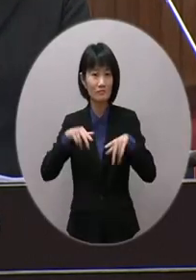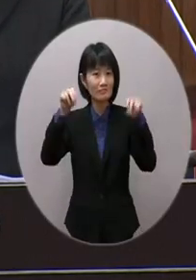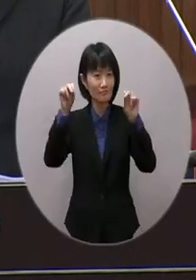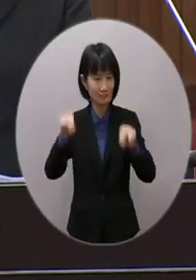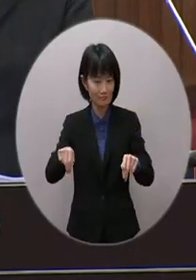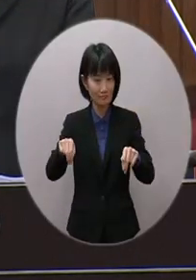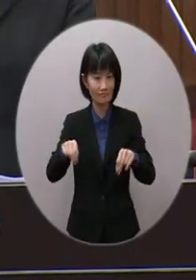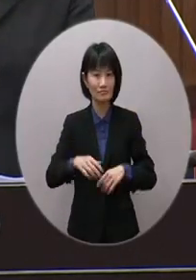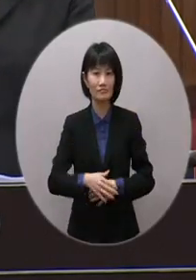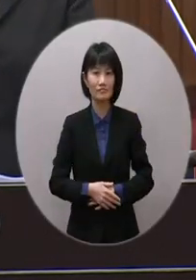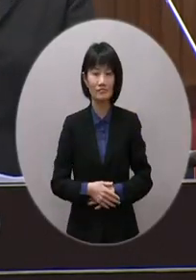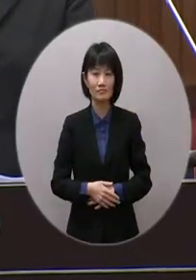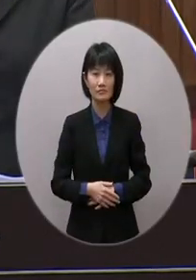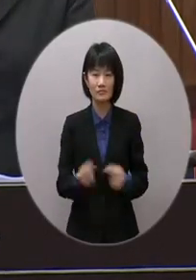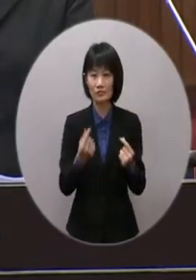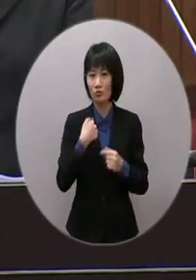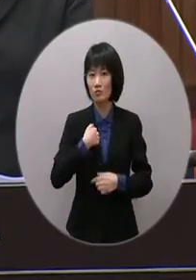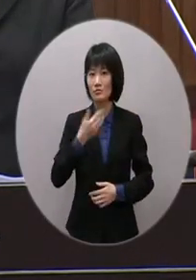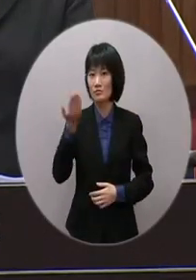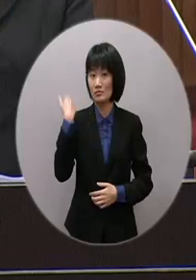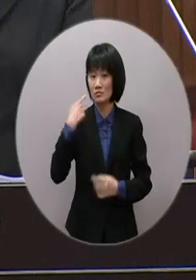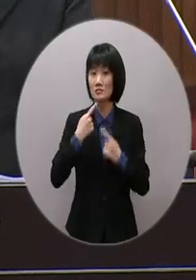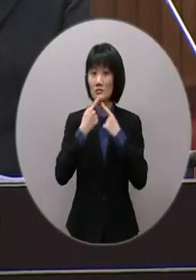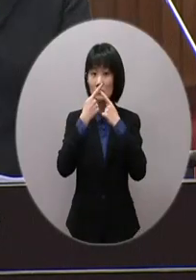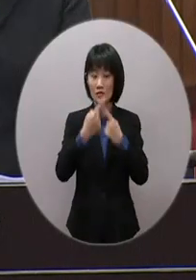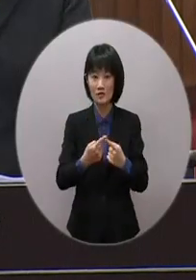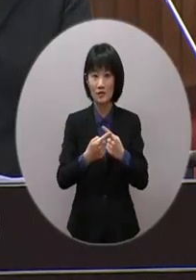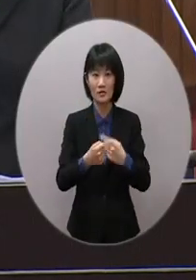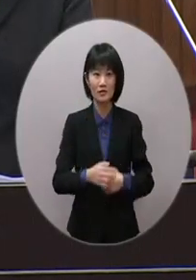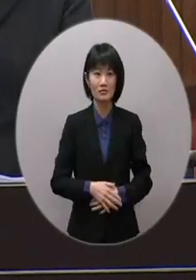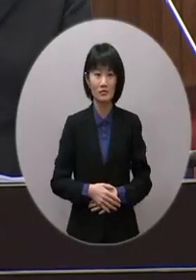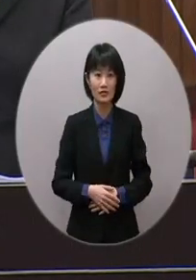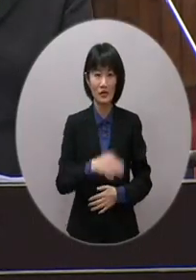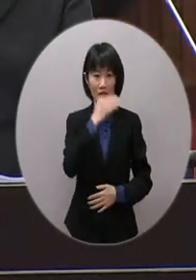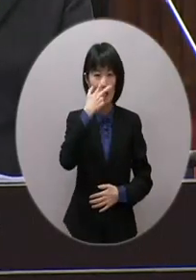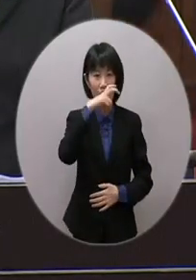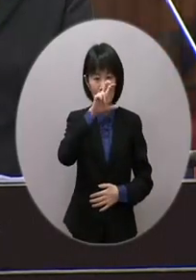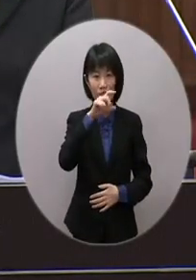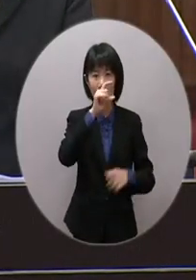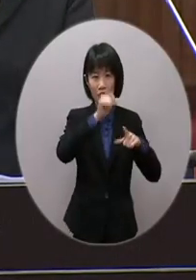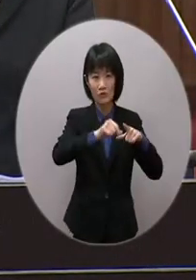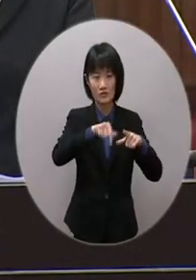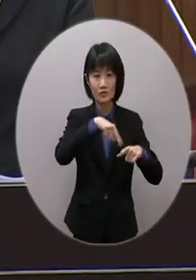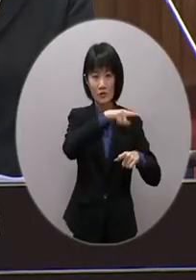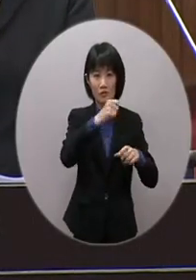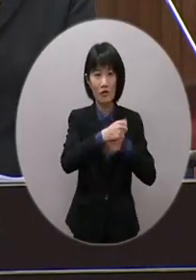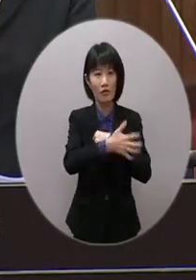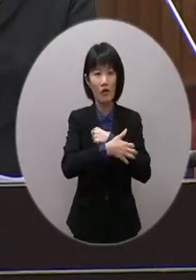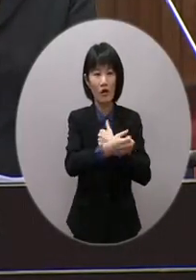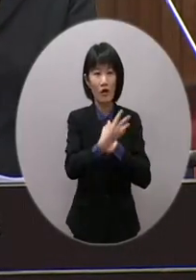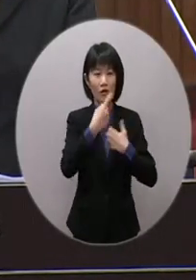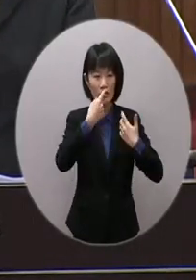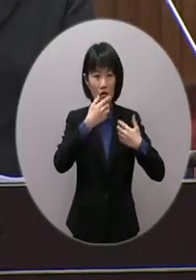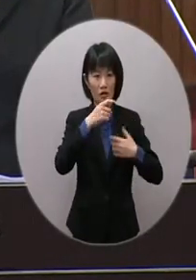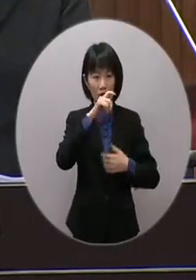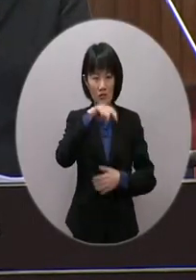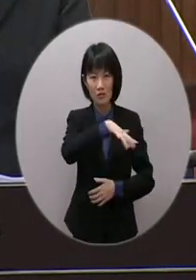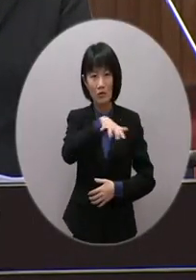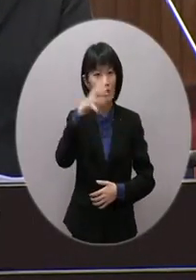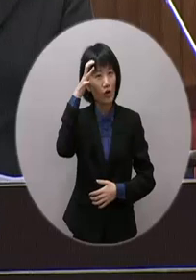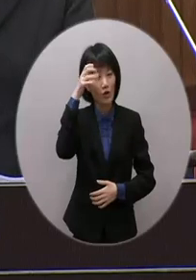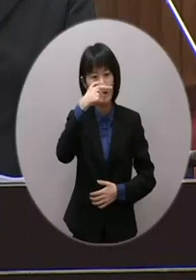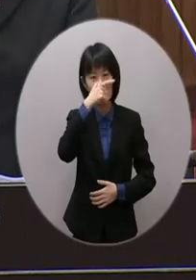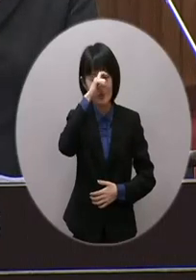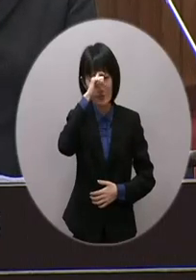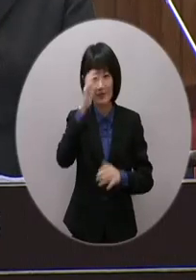约哈。例如说我之前去有一个雅虎这家公司，他们就说他们员工很希望有幼托，可是他们只是用签契